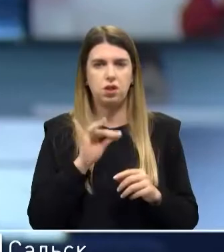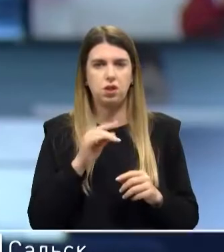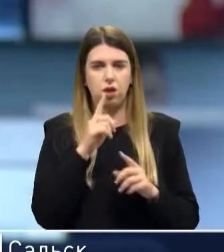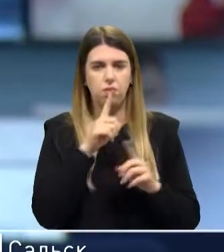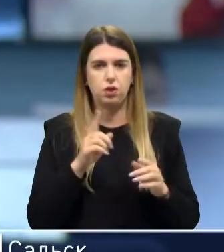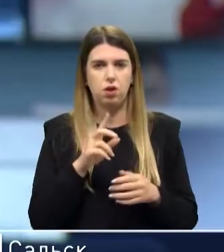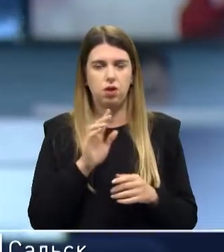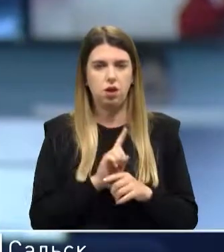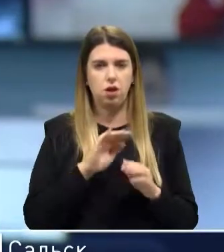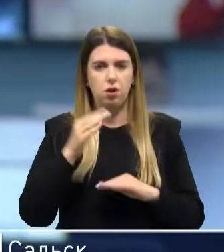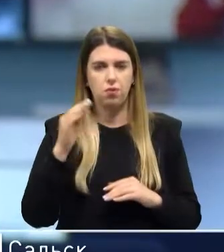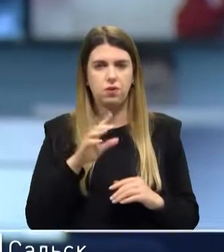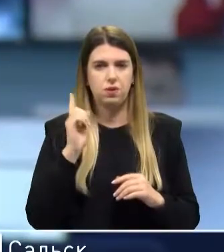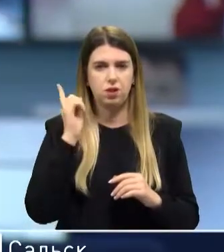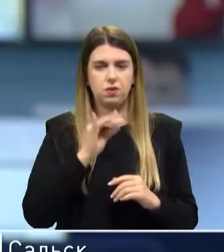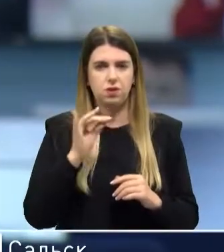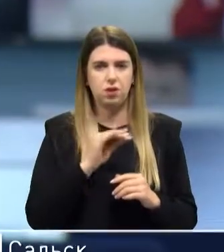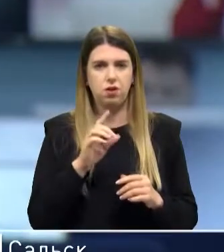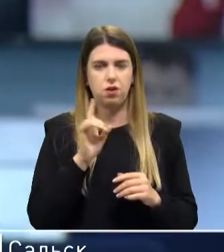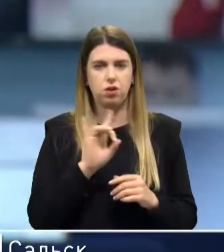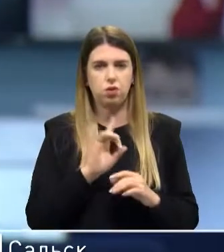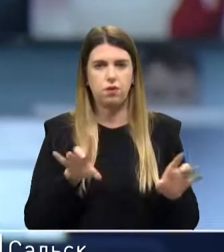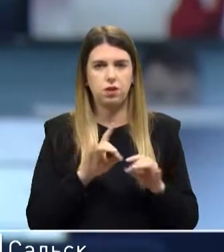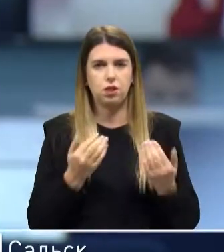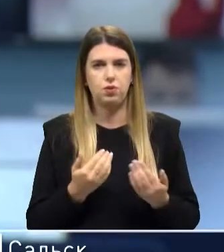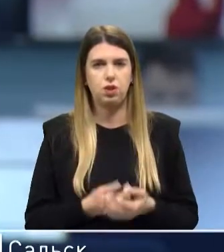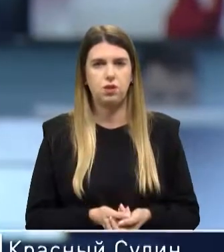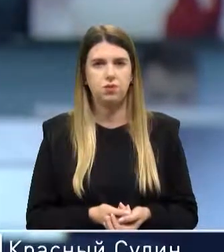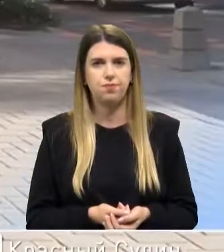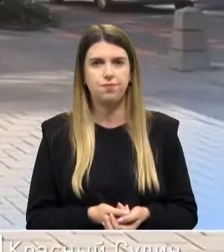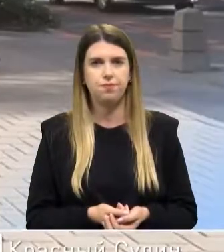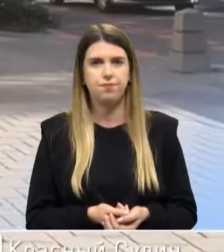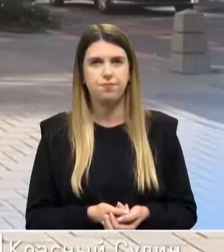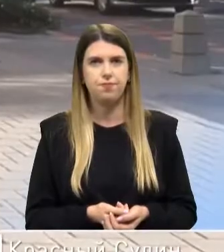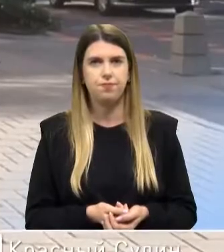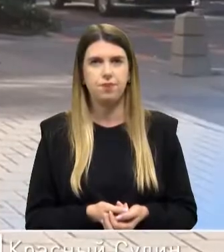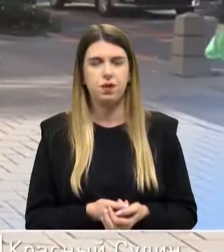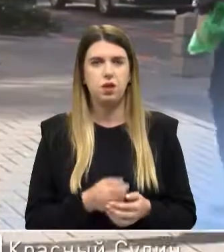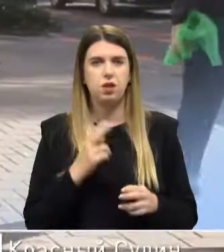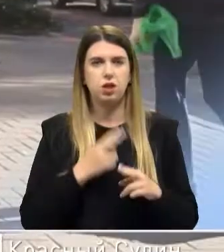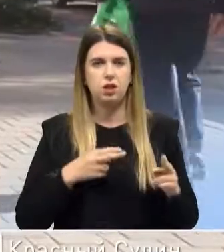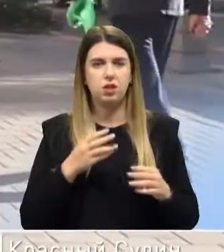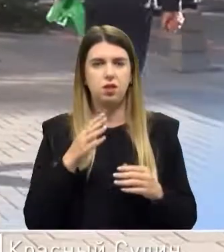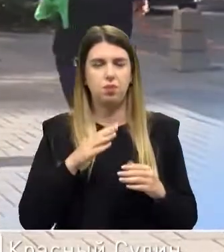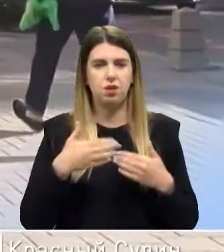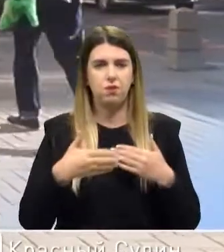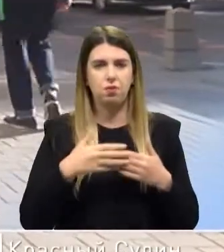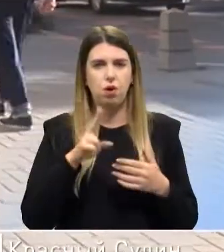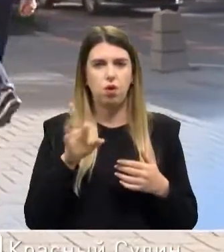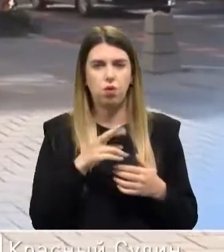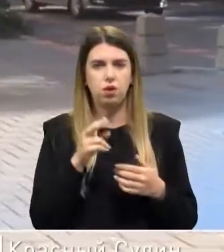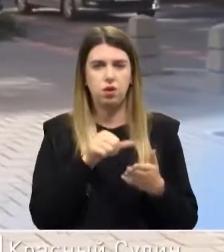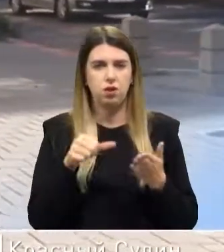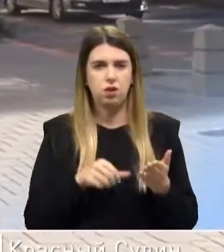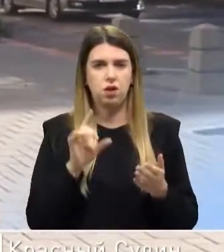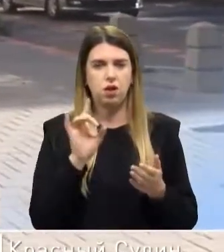изысканных убранствах исторических зданий Ростова в сюжете Дарьи Лисицкой. За железными дверями с кодовыми замками